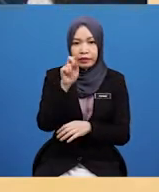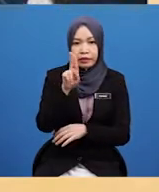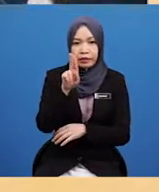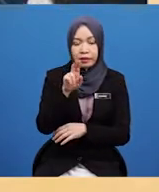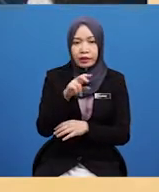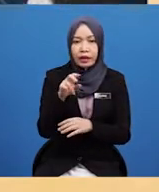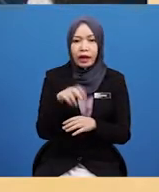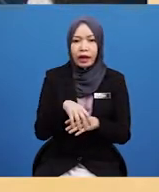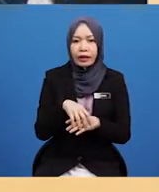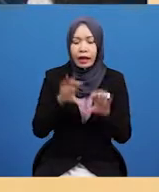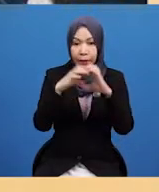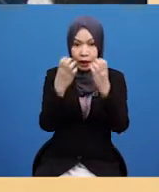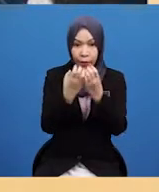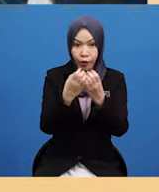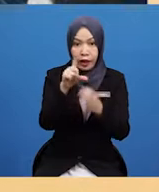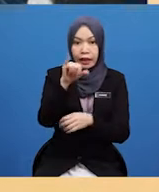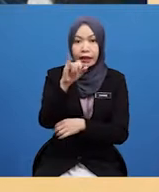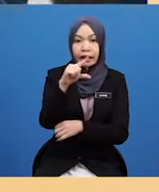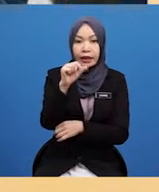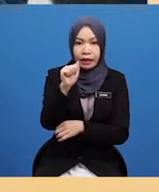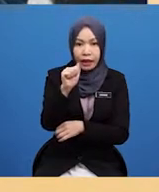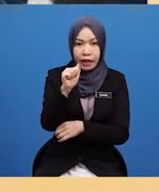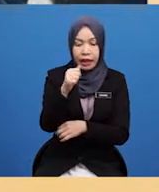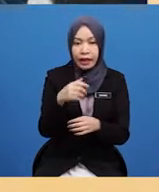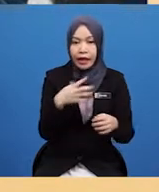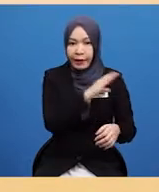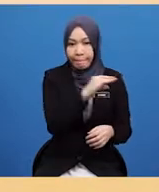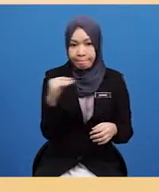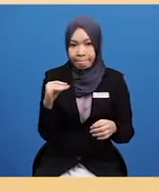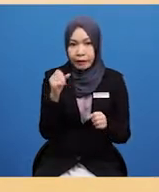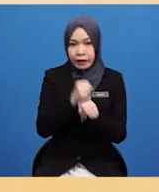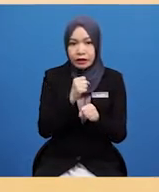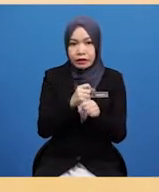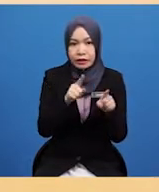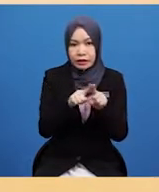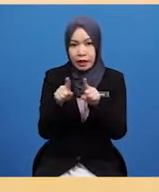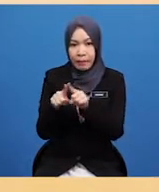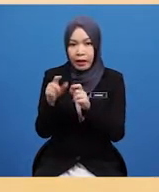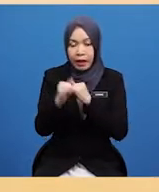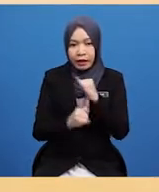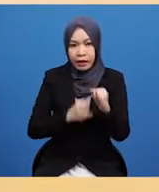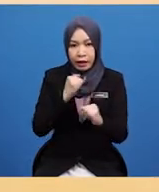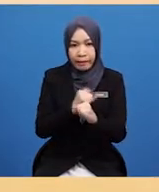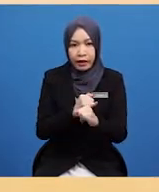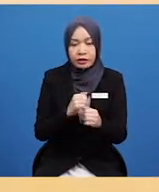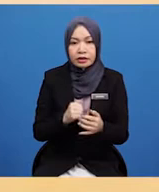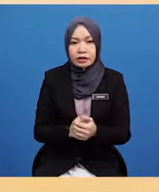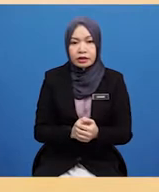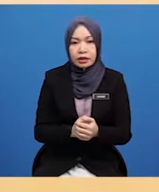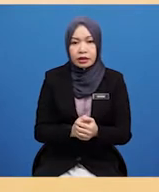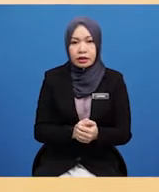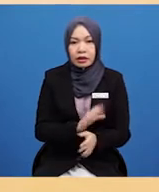menggalakkan keamanan dan kerjasama antara bangsa. Berdasarkan perjanjian ini, Jerman